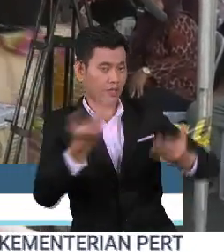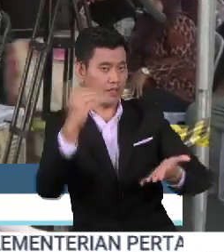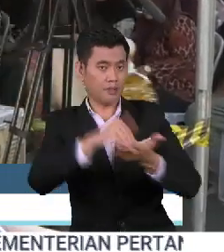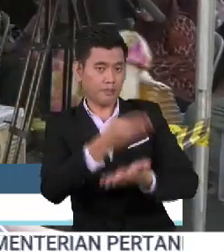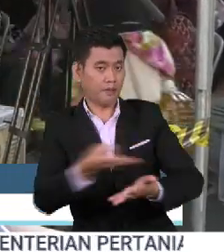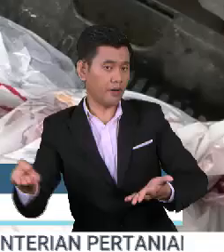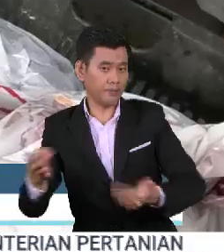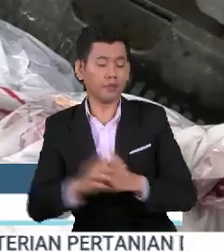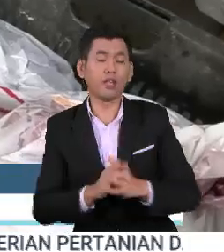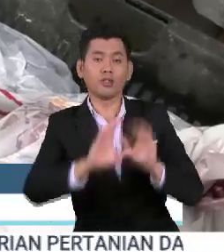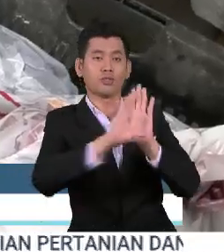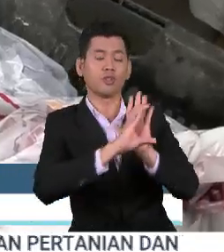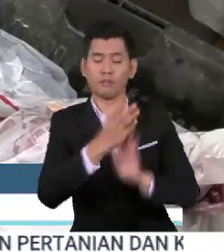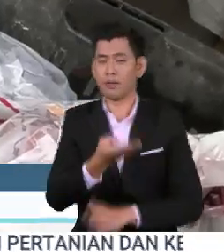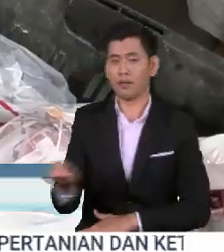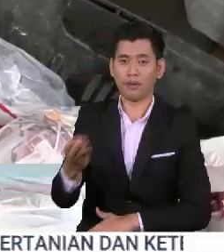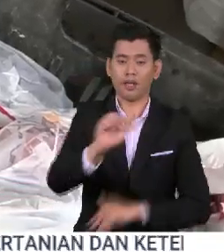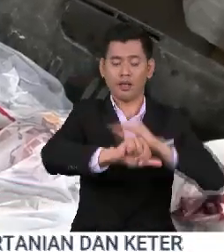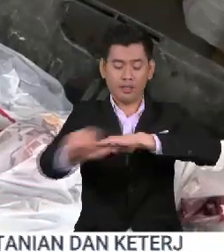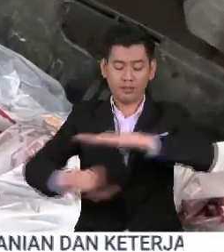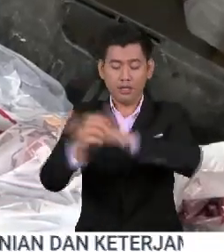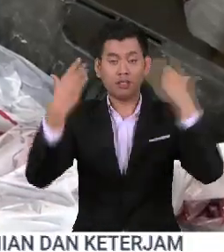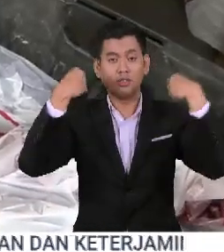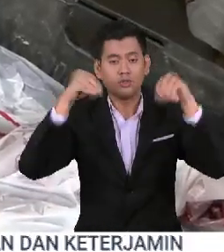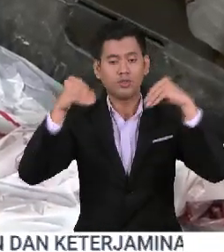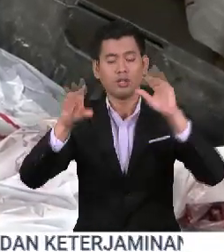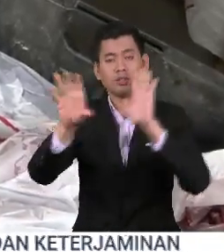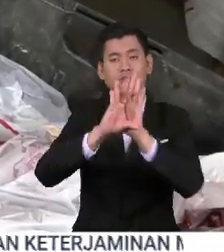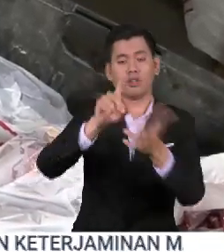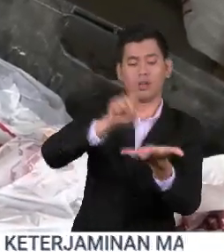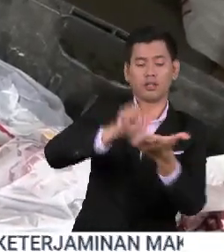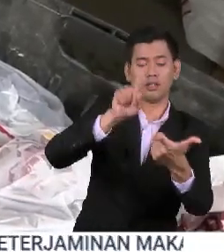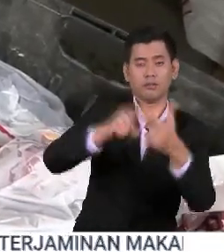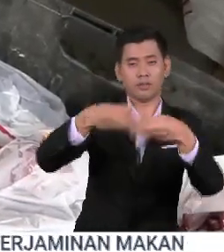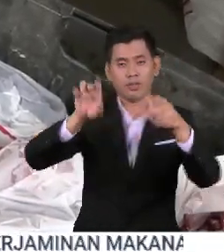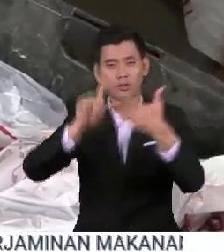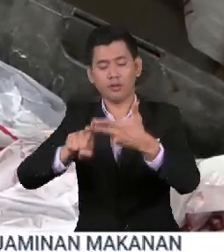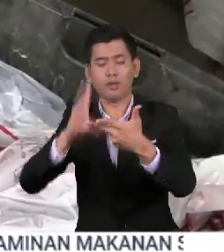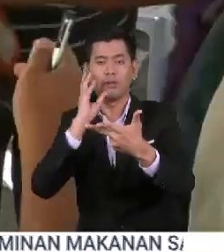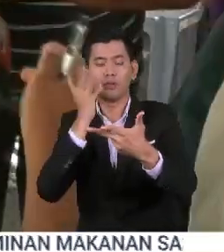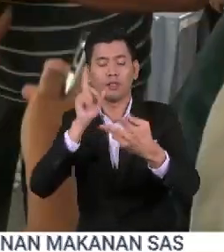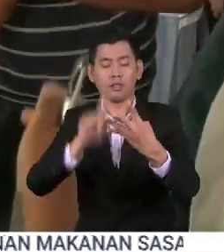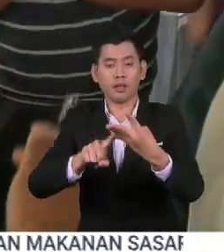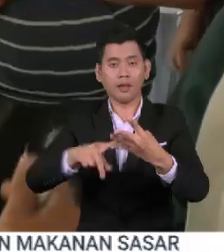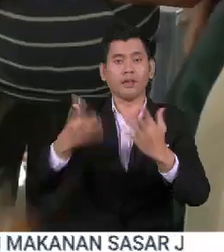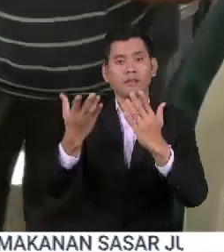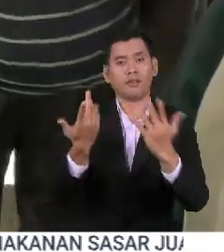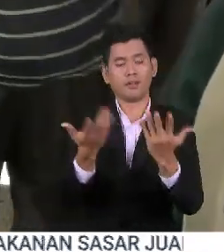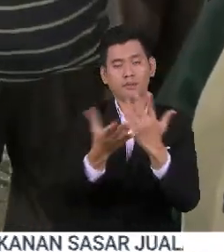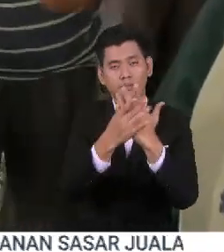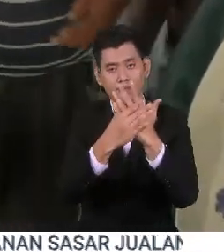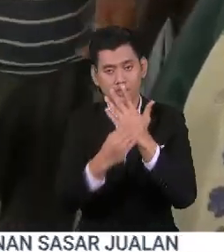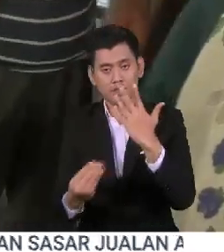produk-produk antara barang yang asas yang dijual termasuk ayam telur beras dan minyak masak 5